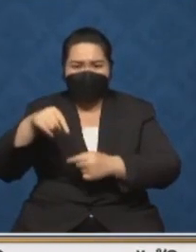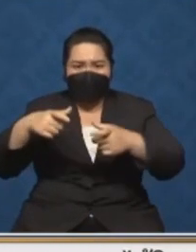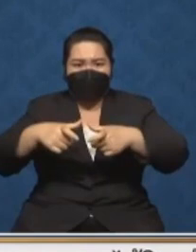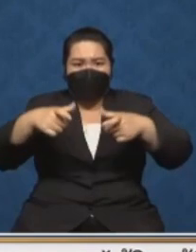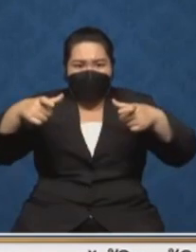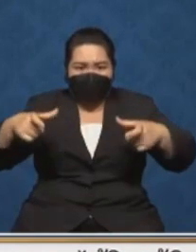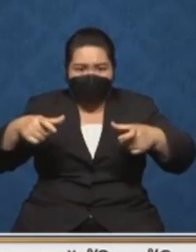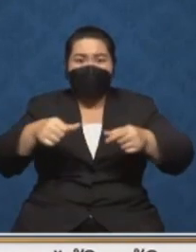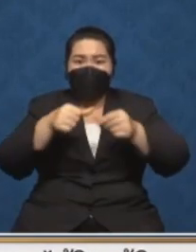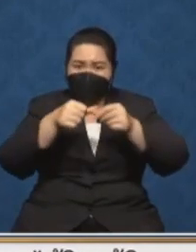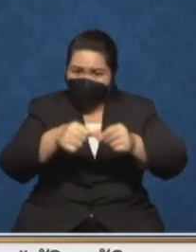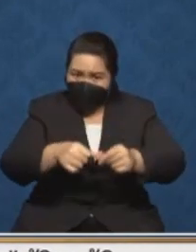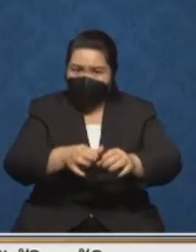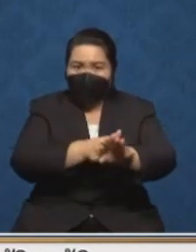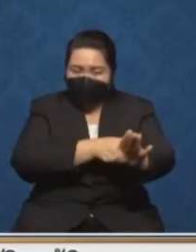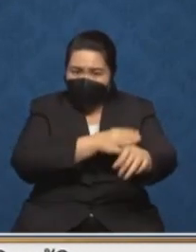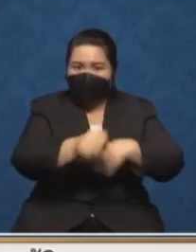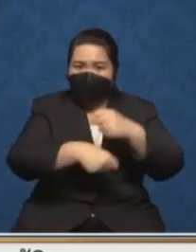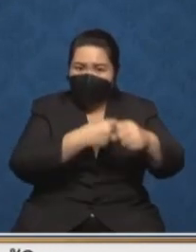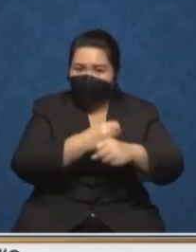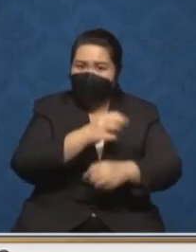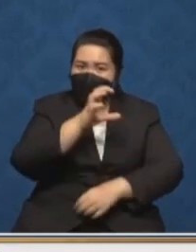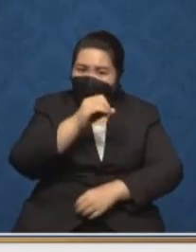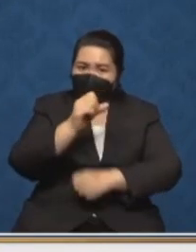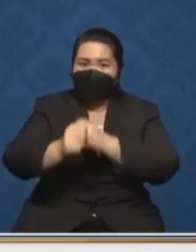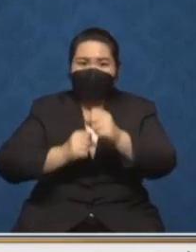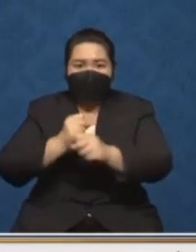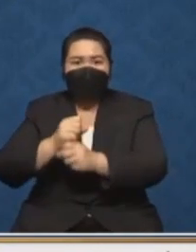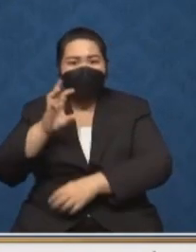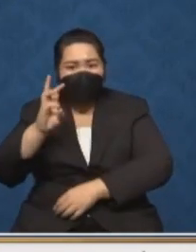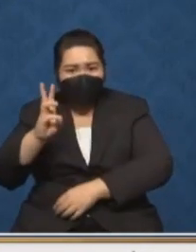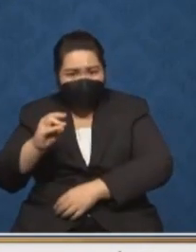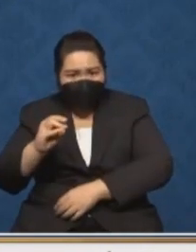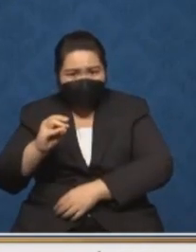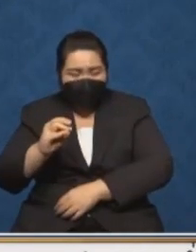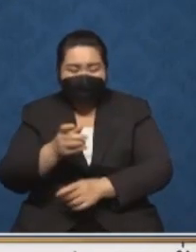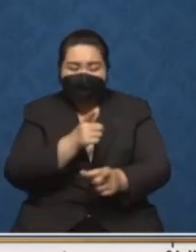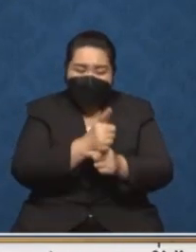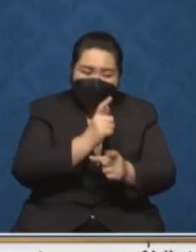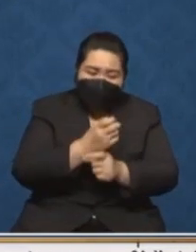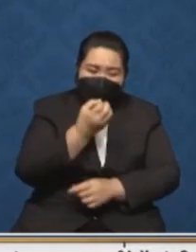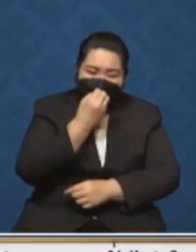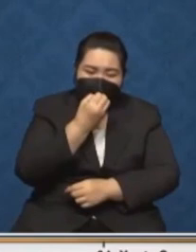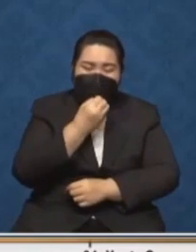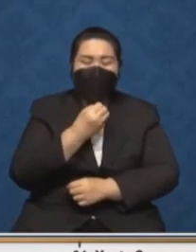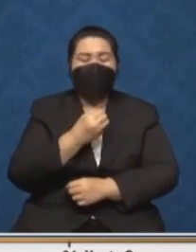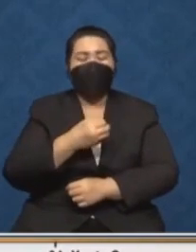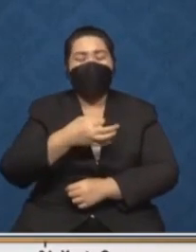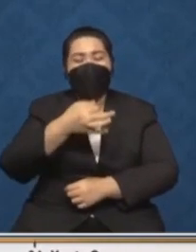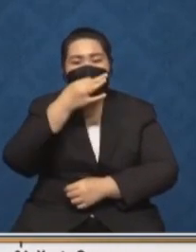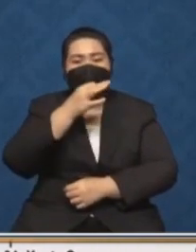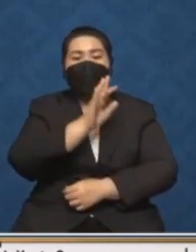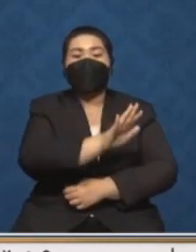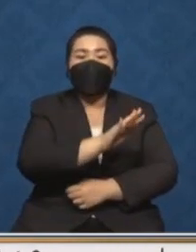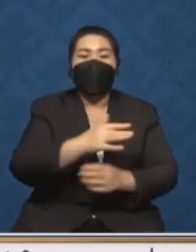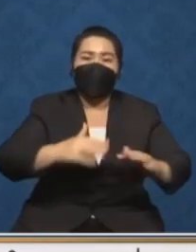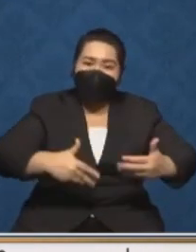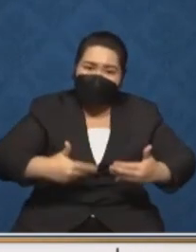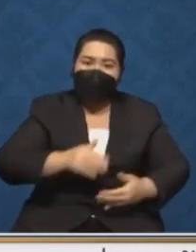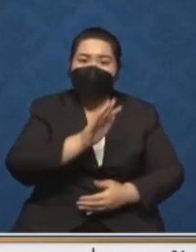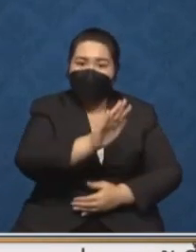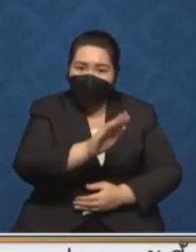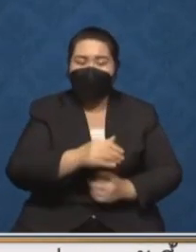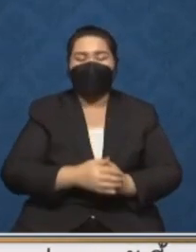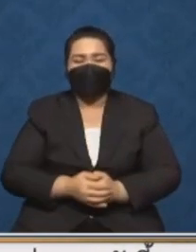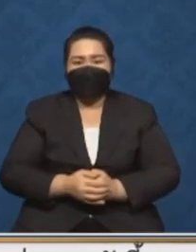มา 50-60 ปีเลี้ยงปากี้ยงท้อง เลี้ยงคอบครัวบางคน